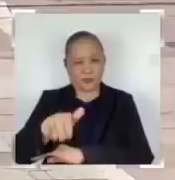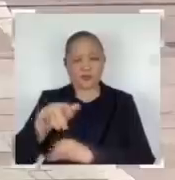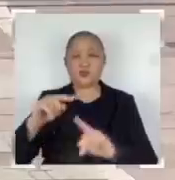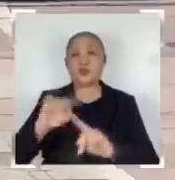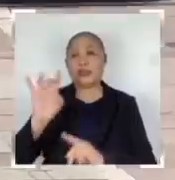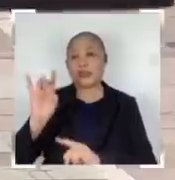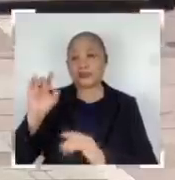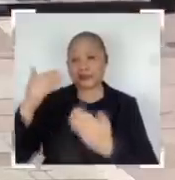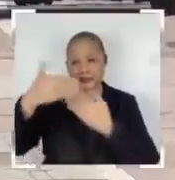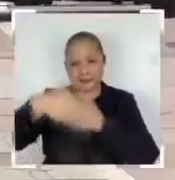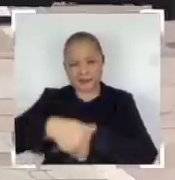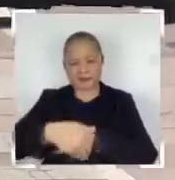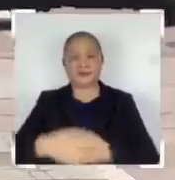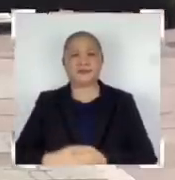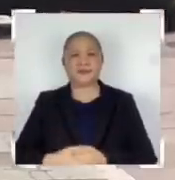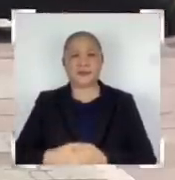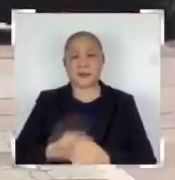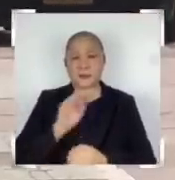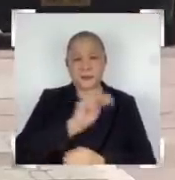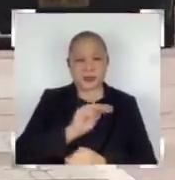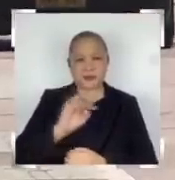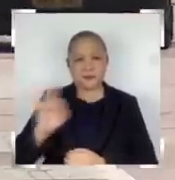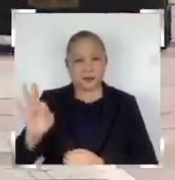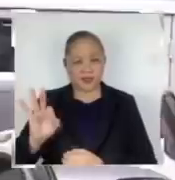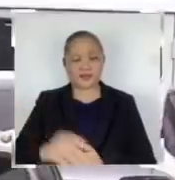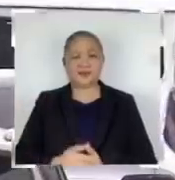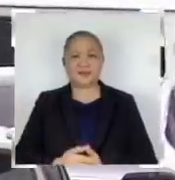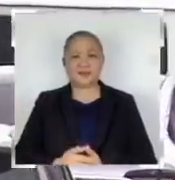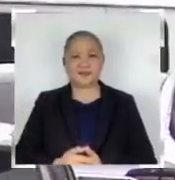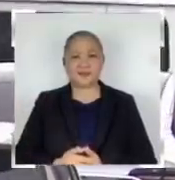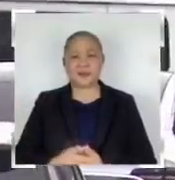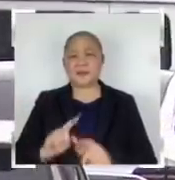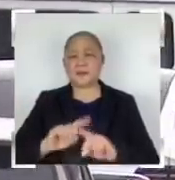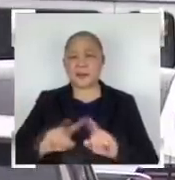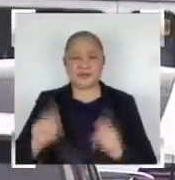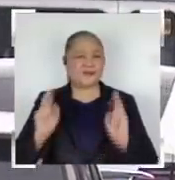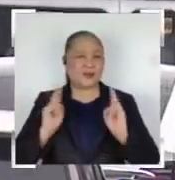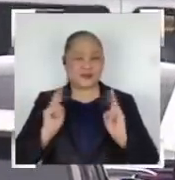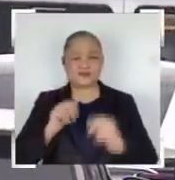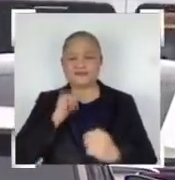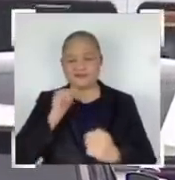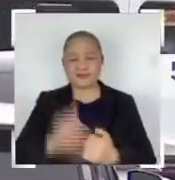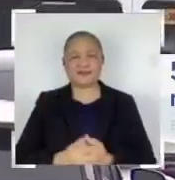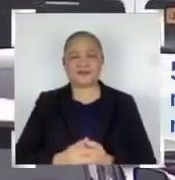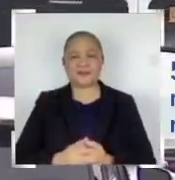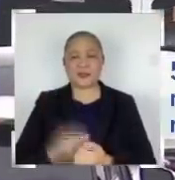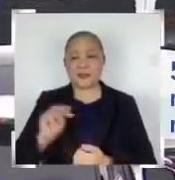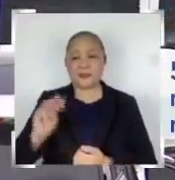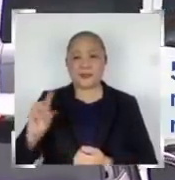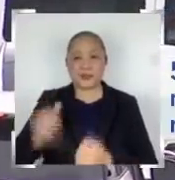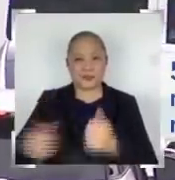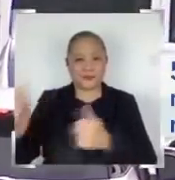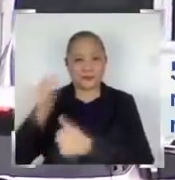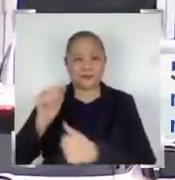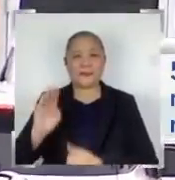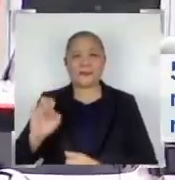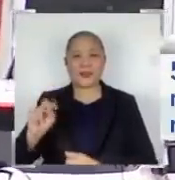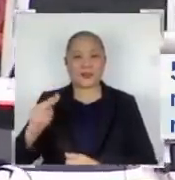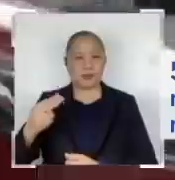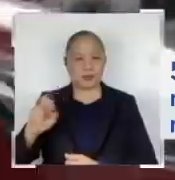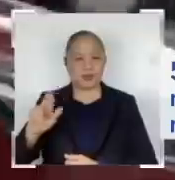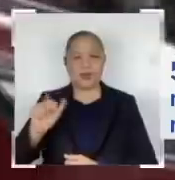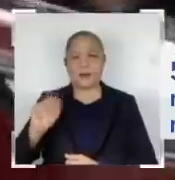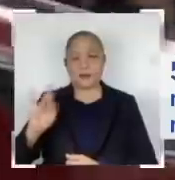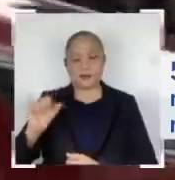gabi, Lunes hanggang Biyernes, maliban kung holiday. Ayon kay MMDA Chairman Benhar Abalos, oobserbahan nila ito